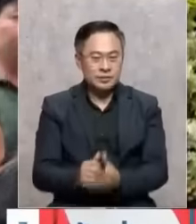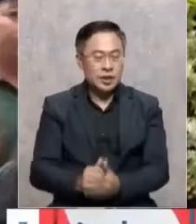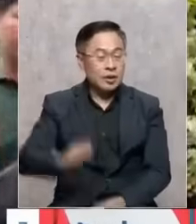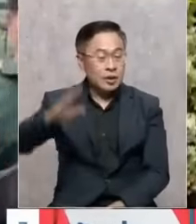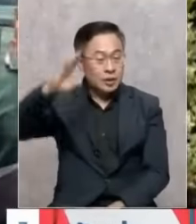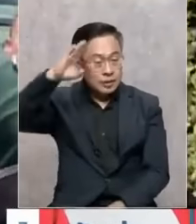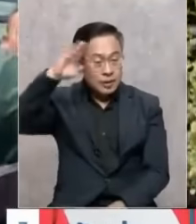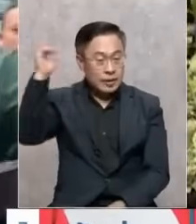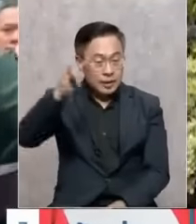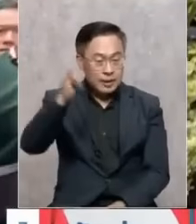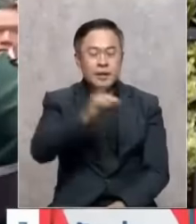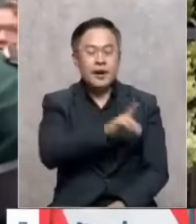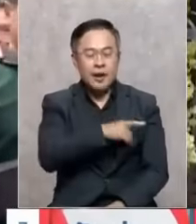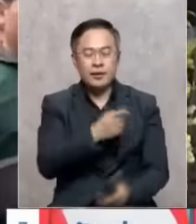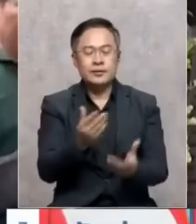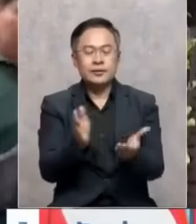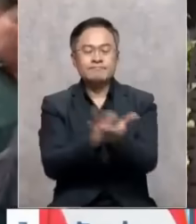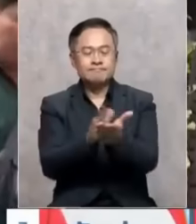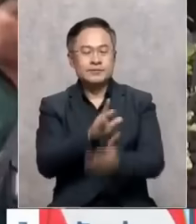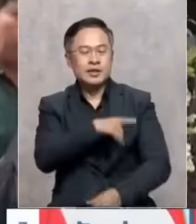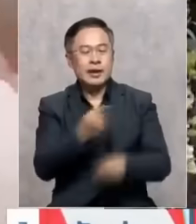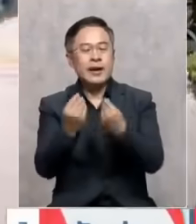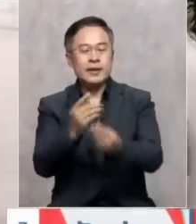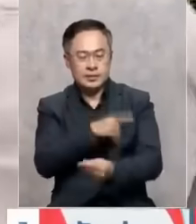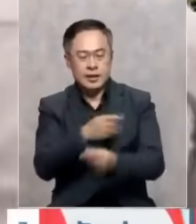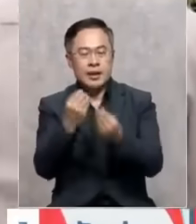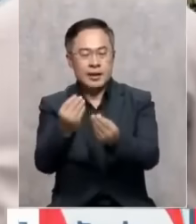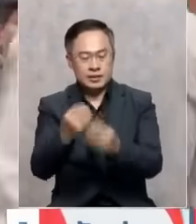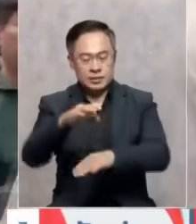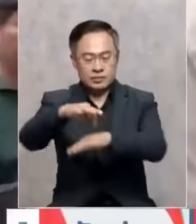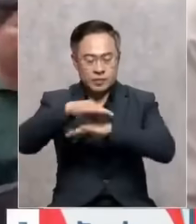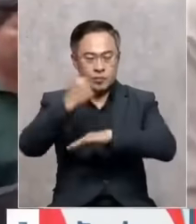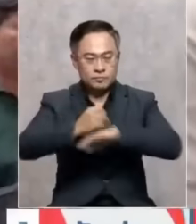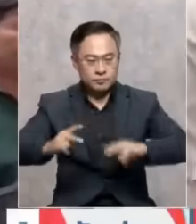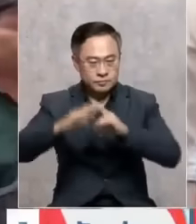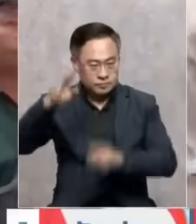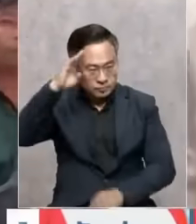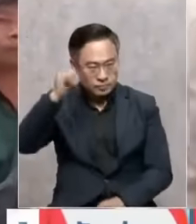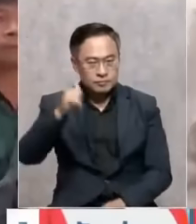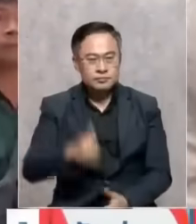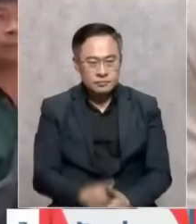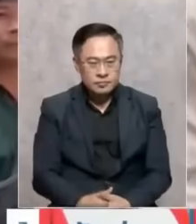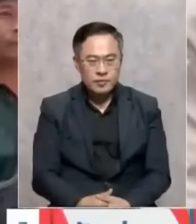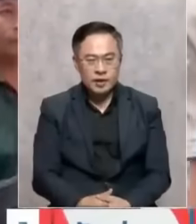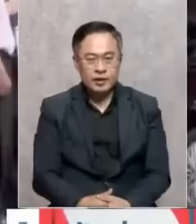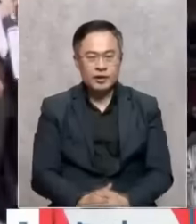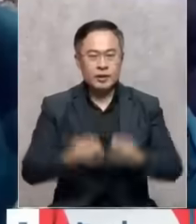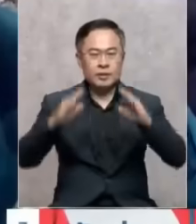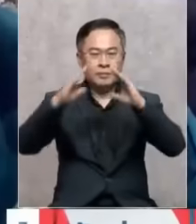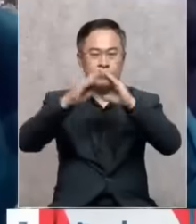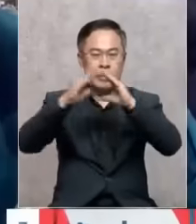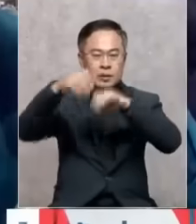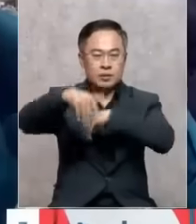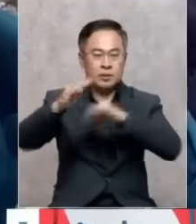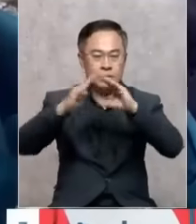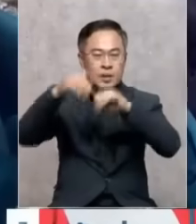พลแสดงความยินดีกับการเข้ารับตำแหน่งของคุณสุทินนะคะนี่เป็นบรรยากาศด้านนอกนะนี่ก็ชื่นมื่นถ่ายภาพ